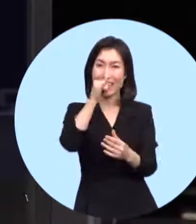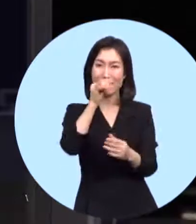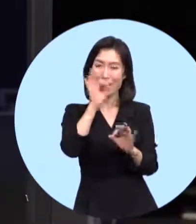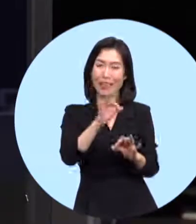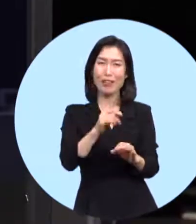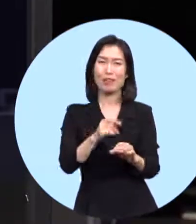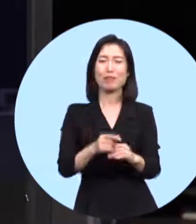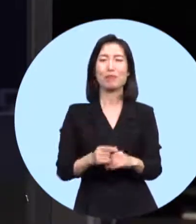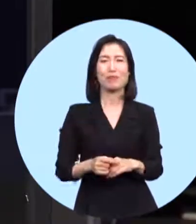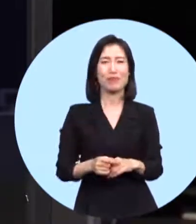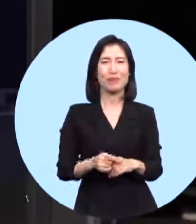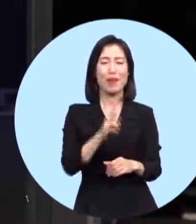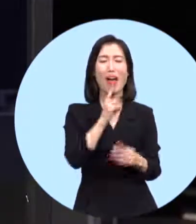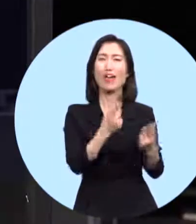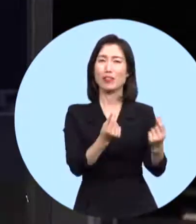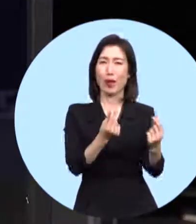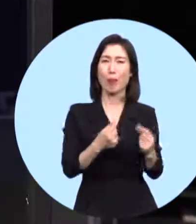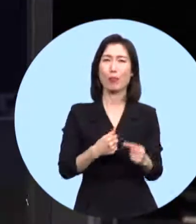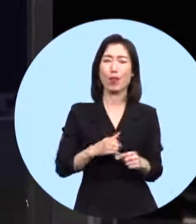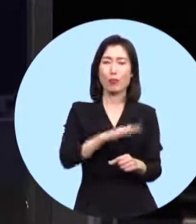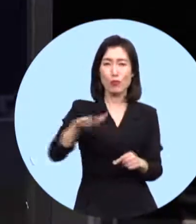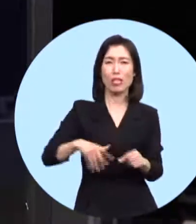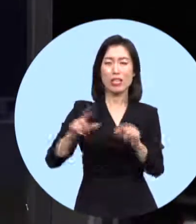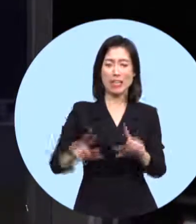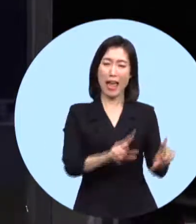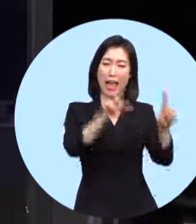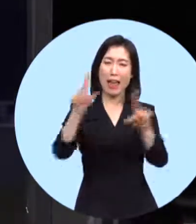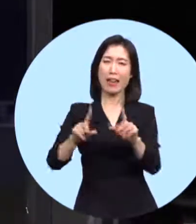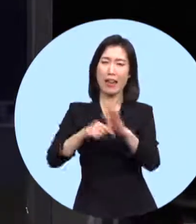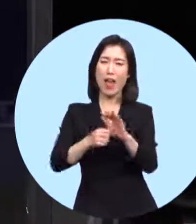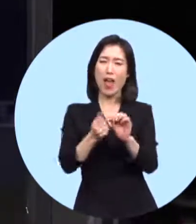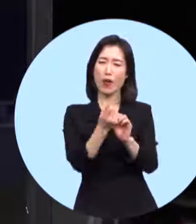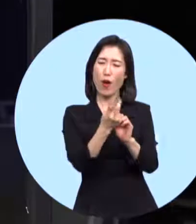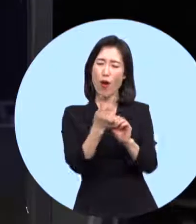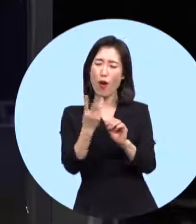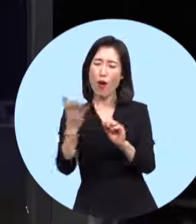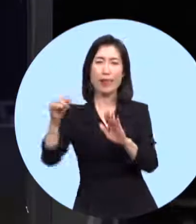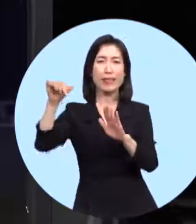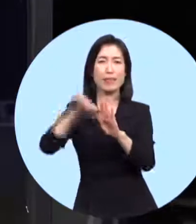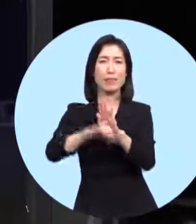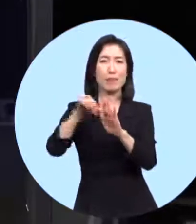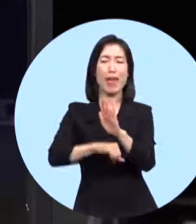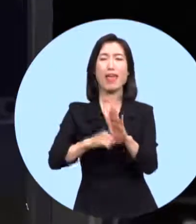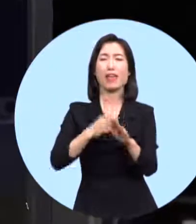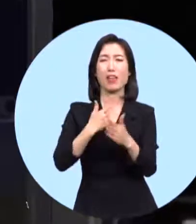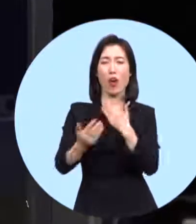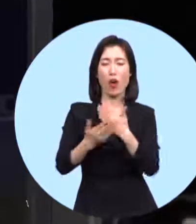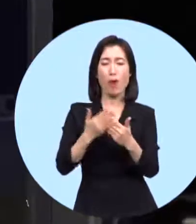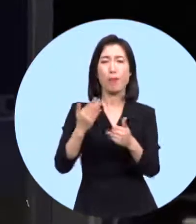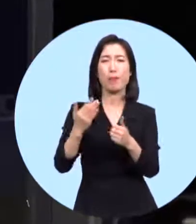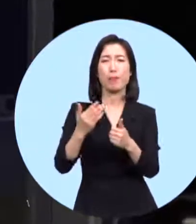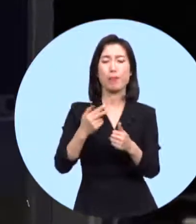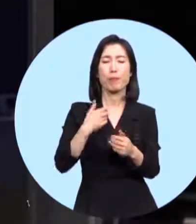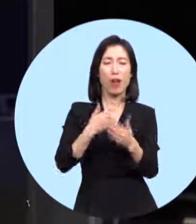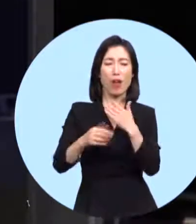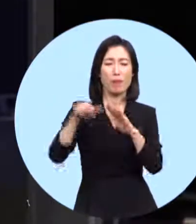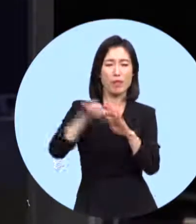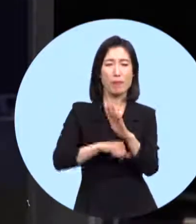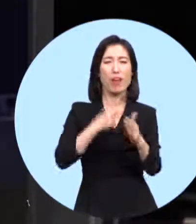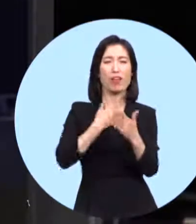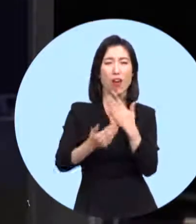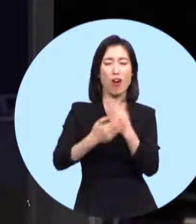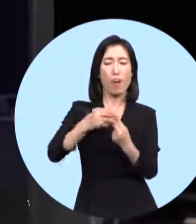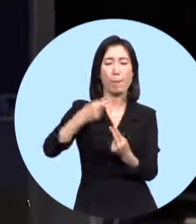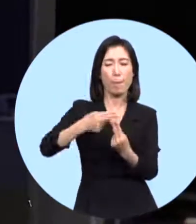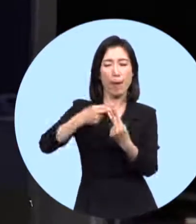페스티벌이라고 하는 것도 시도를 해봤는데 우리는 무수히 많은 실패 속에서 사실은 이런저런 경험들을